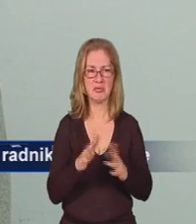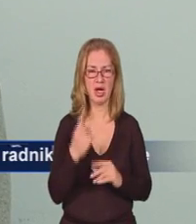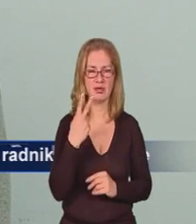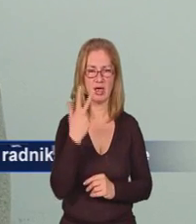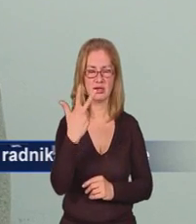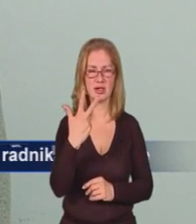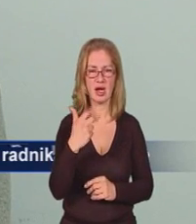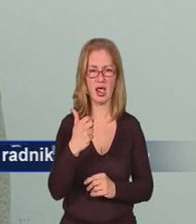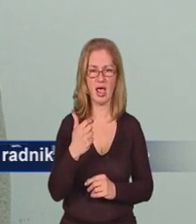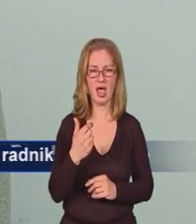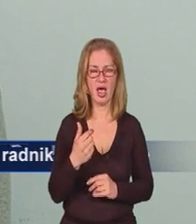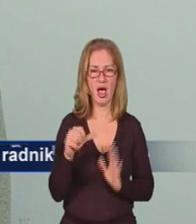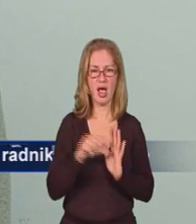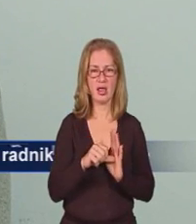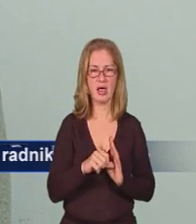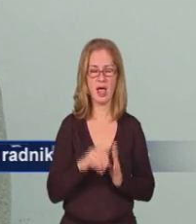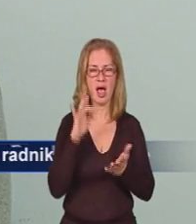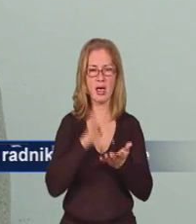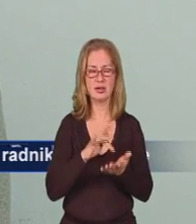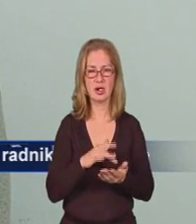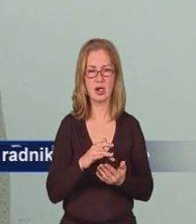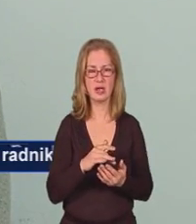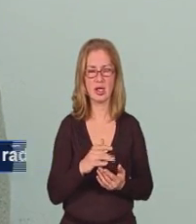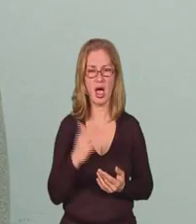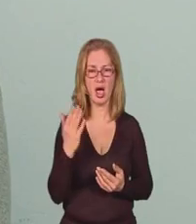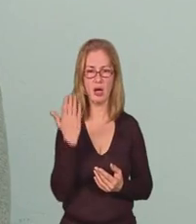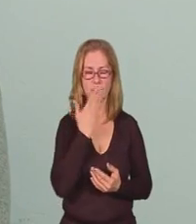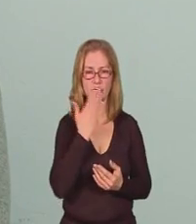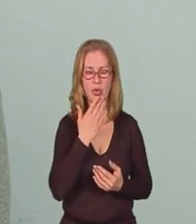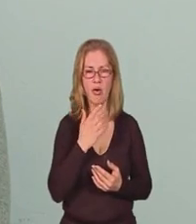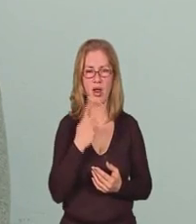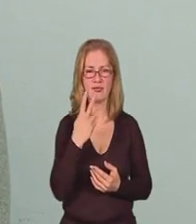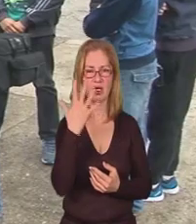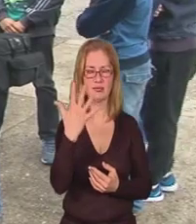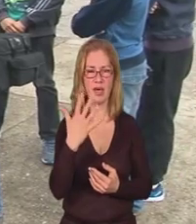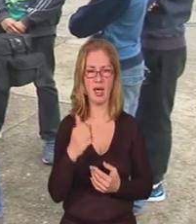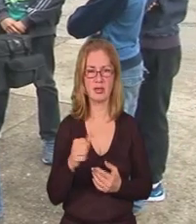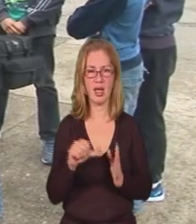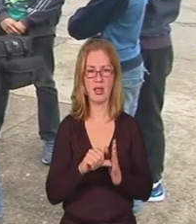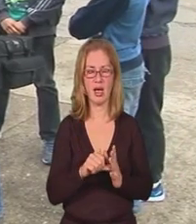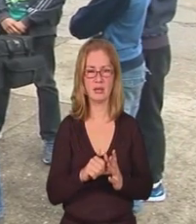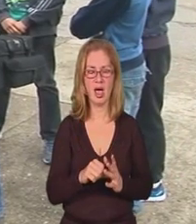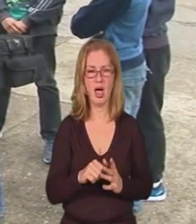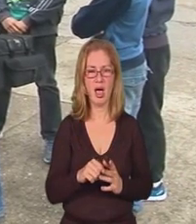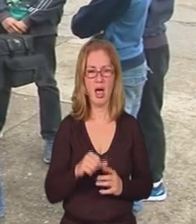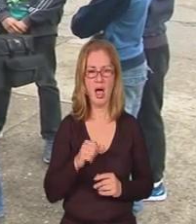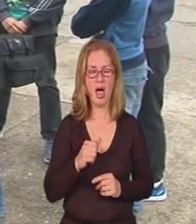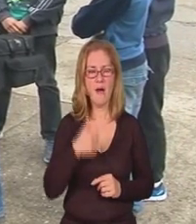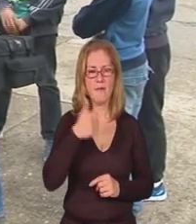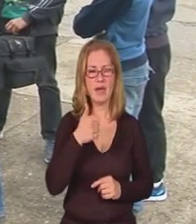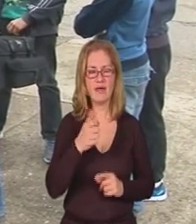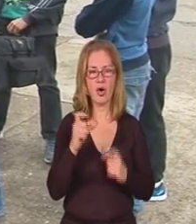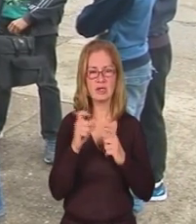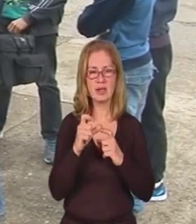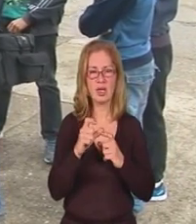oko 23.000, a da je sa srednjom stručnom spremom plata 25.000. Ivančević podsjeća da su sindikati i